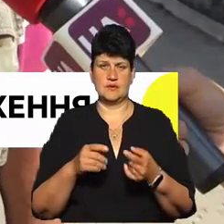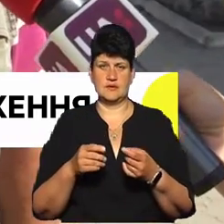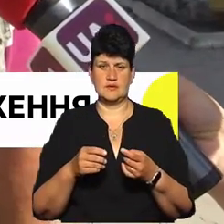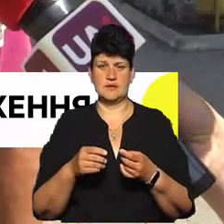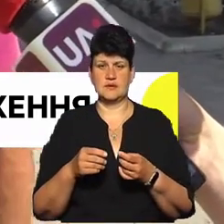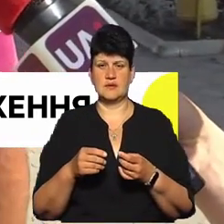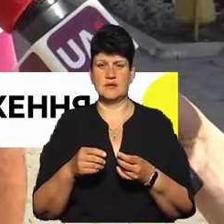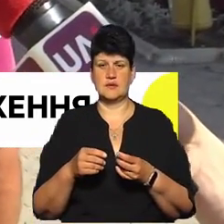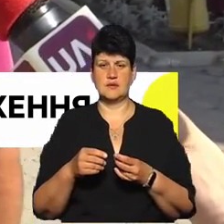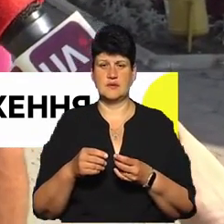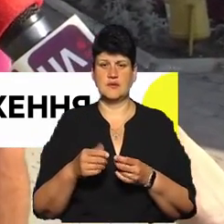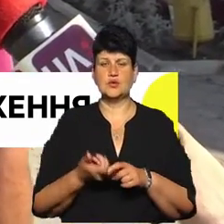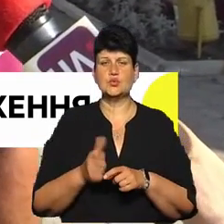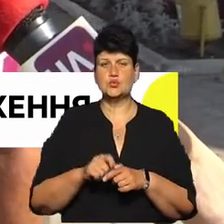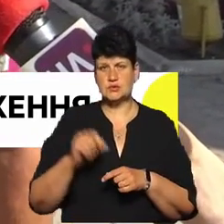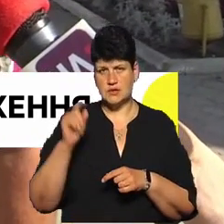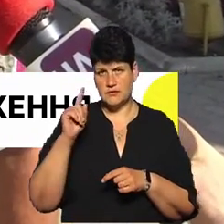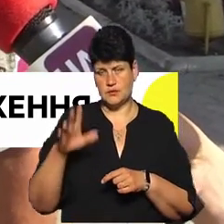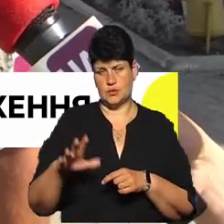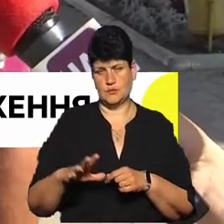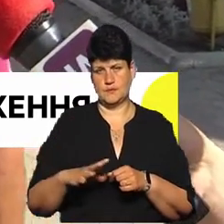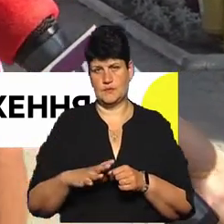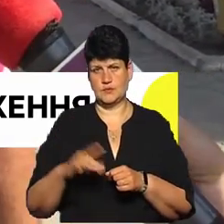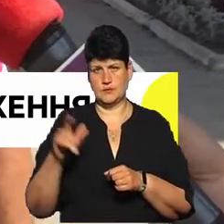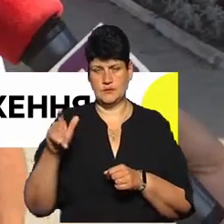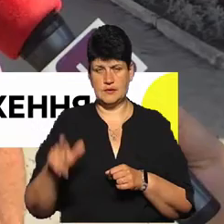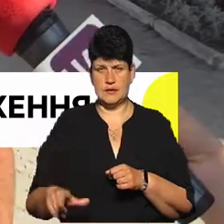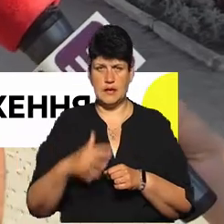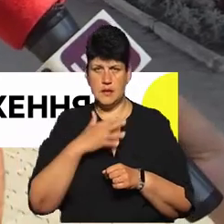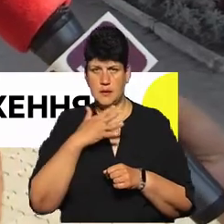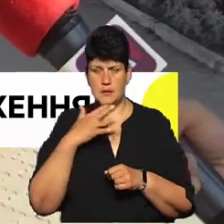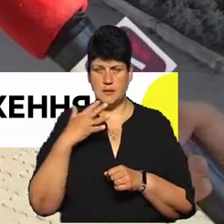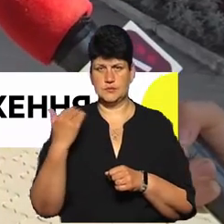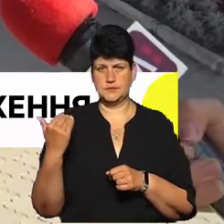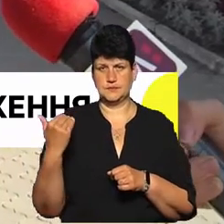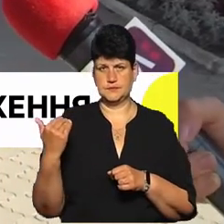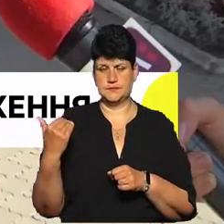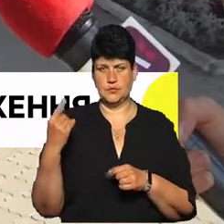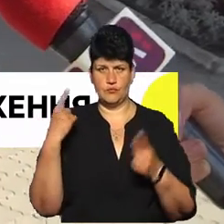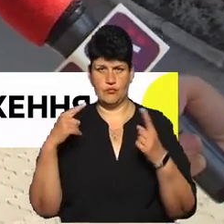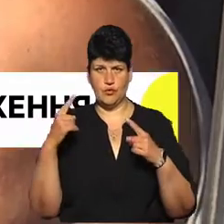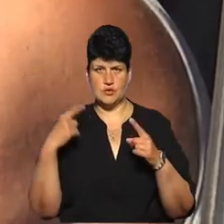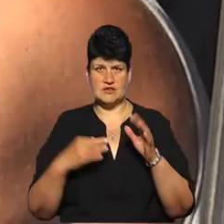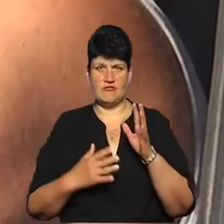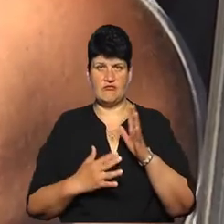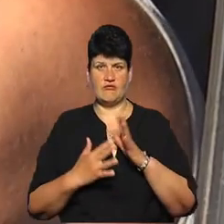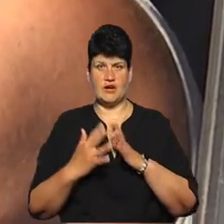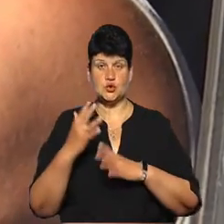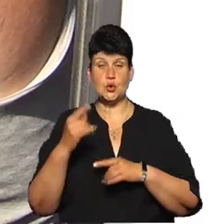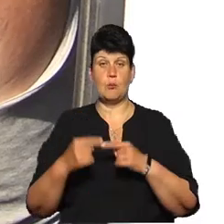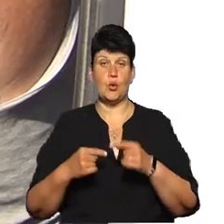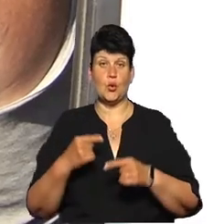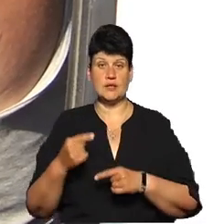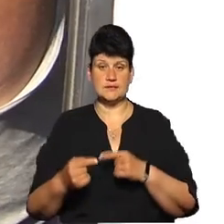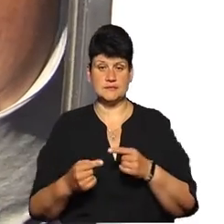а найдуже відомий. Багато на його творчості виросло, поколінь навіть. Варто